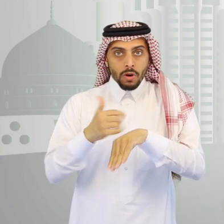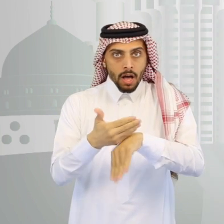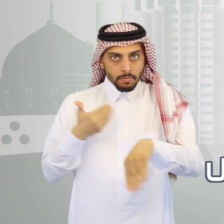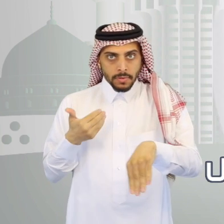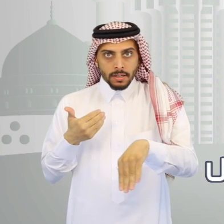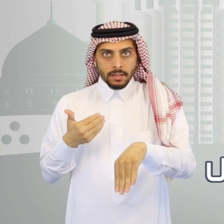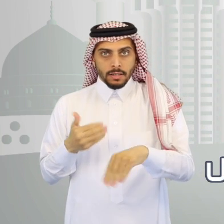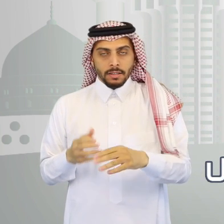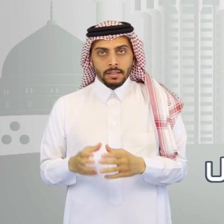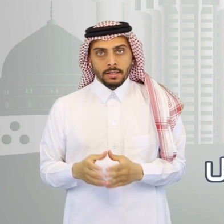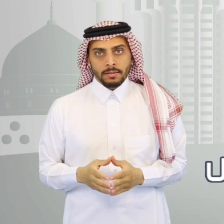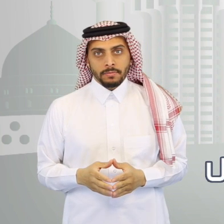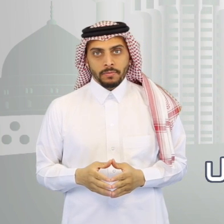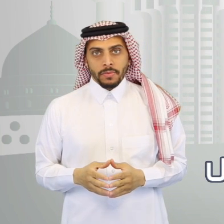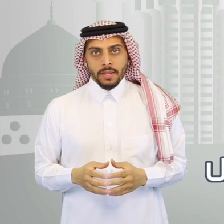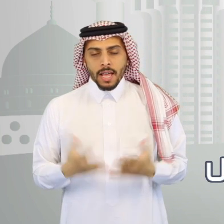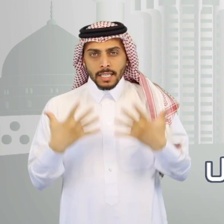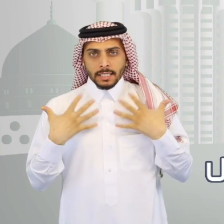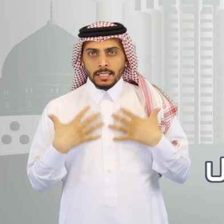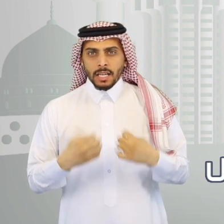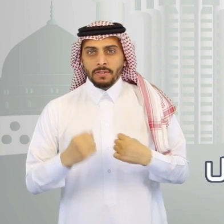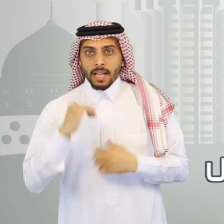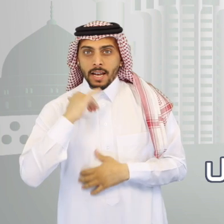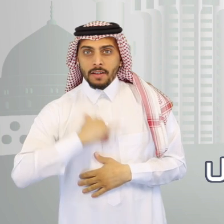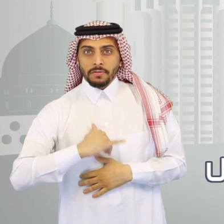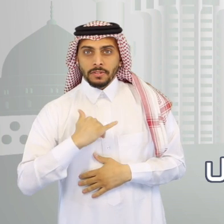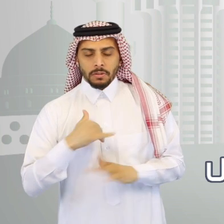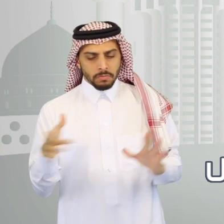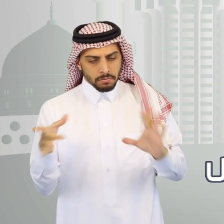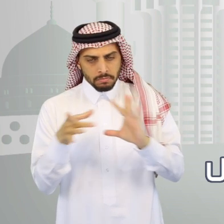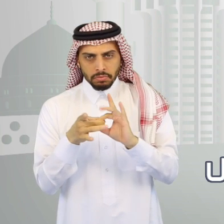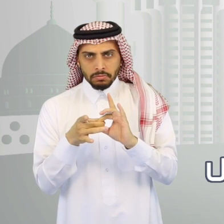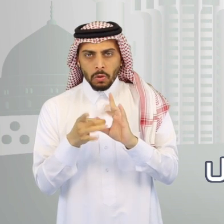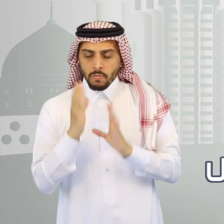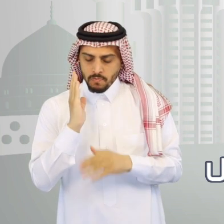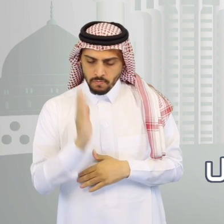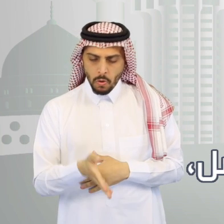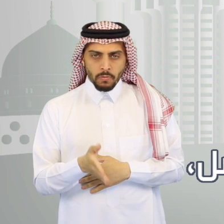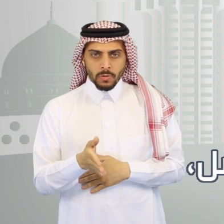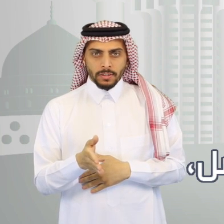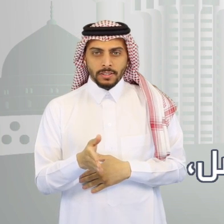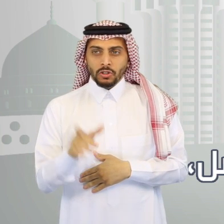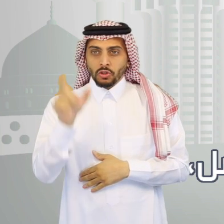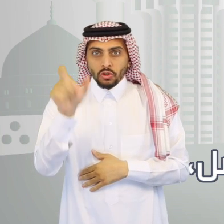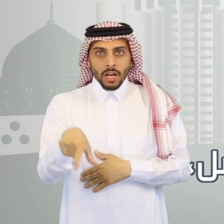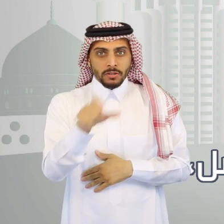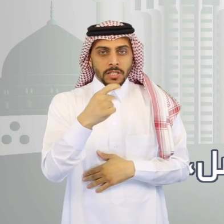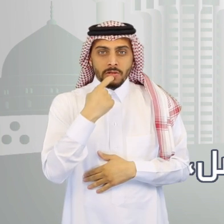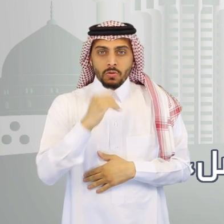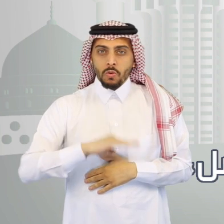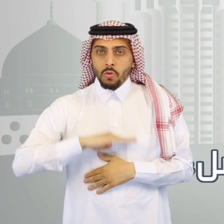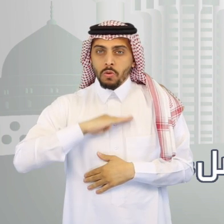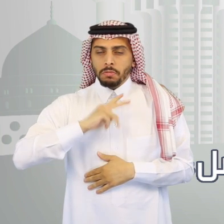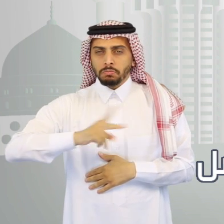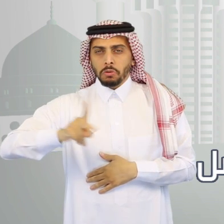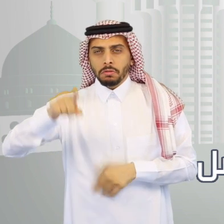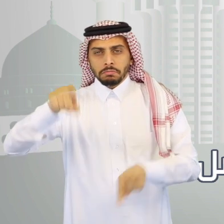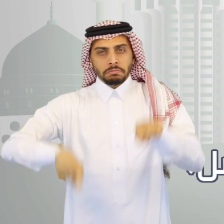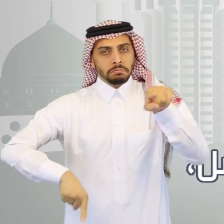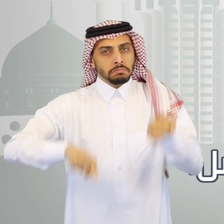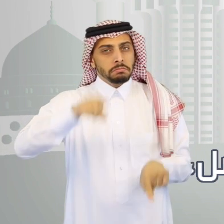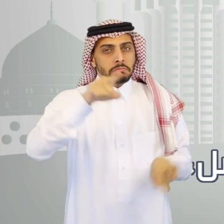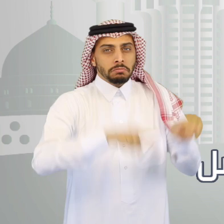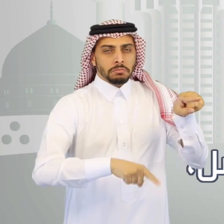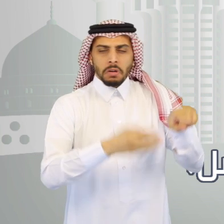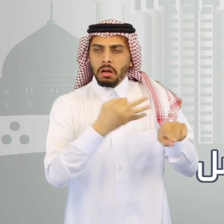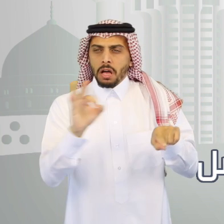مبكره ان تحسن الصحه النفسيه يرتبط بتحقيق الاشخاص من جميع الاعمار والخلفيات لعدد